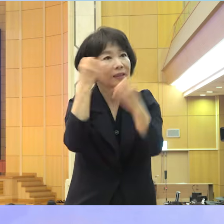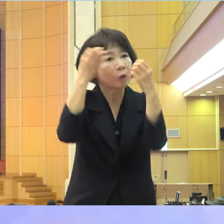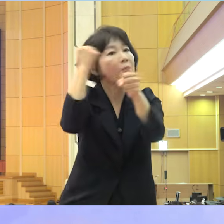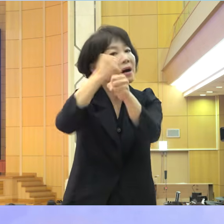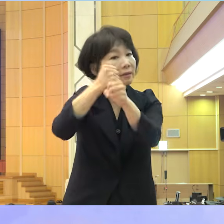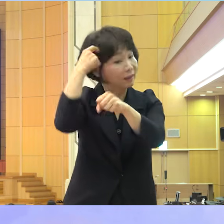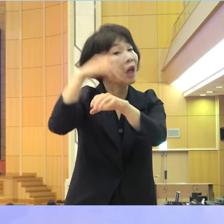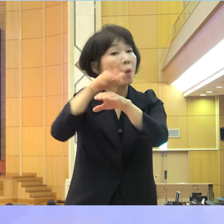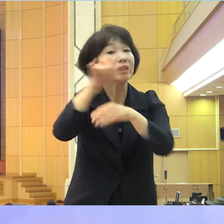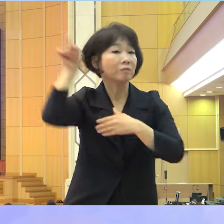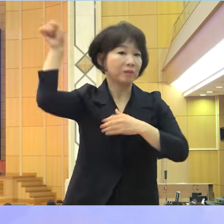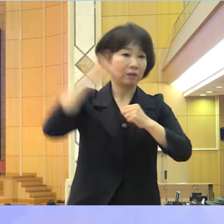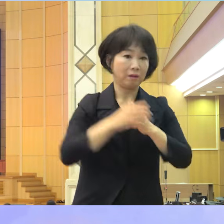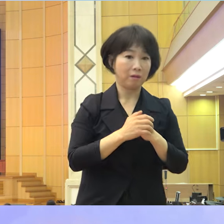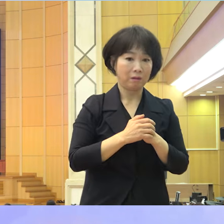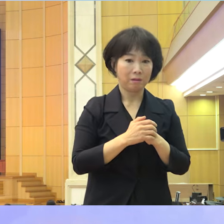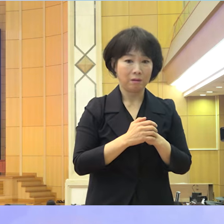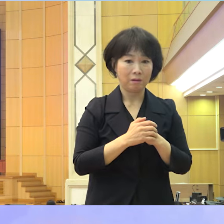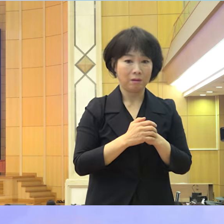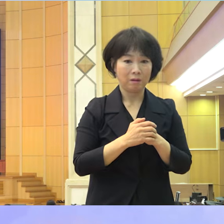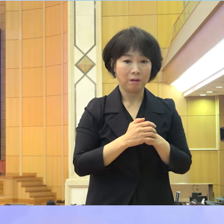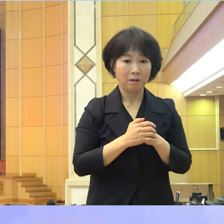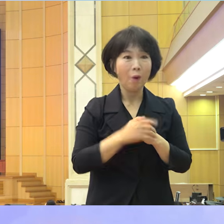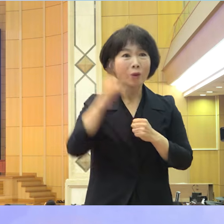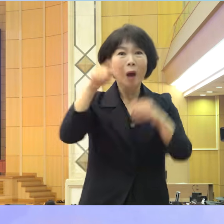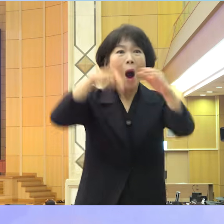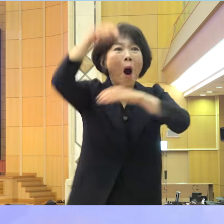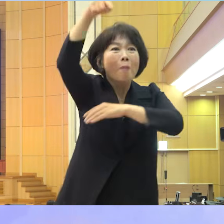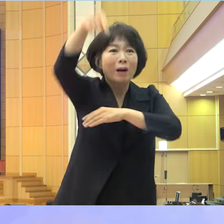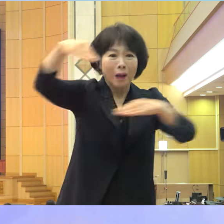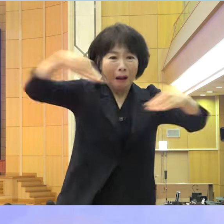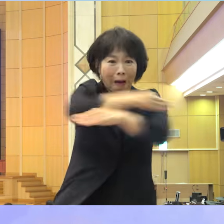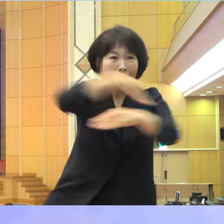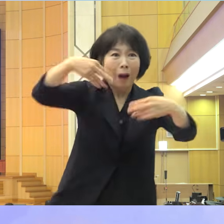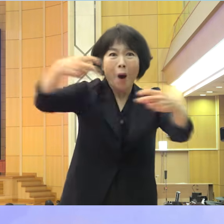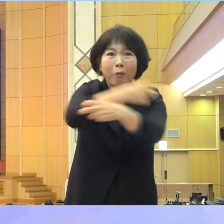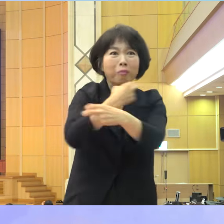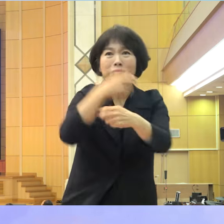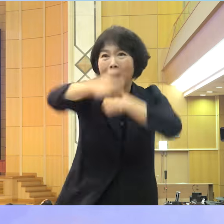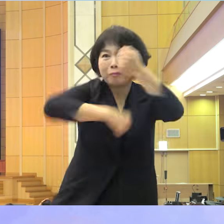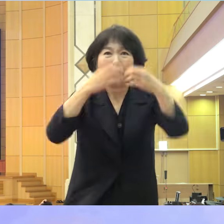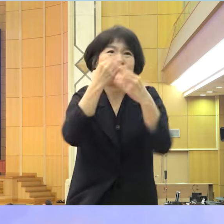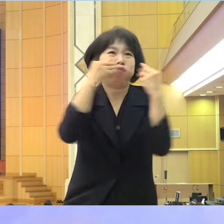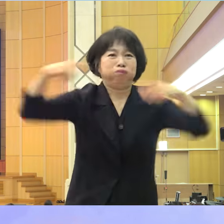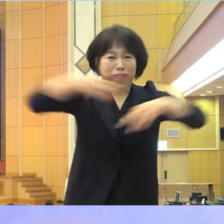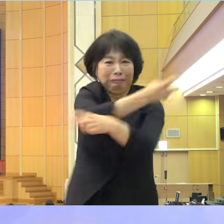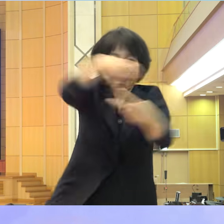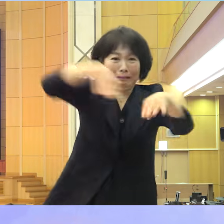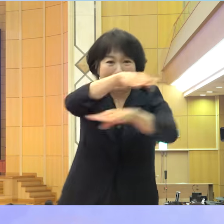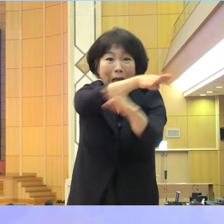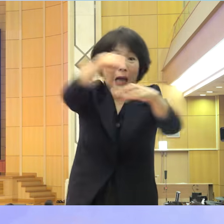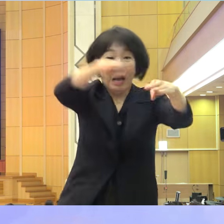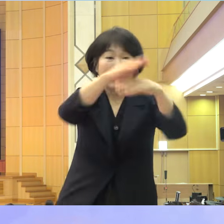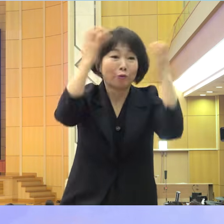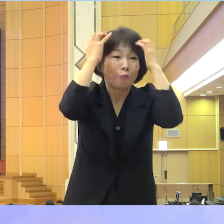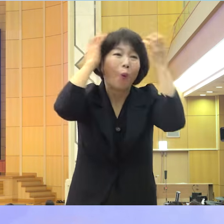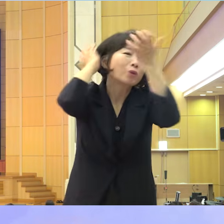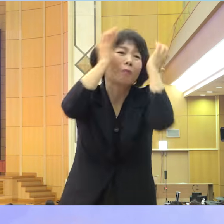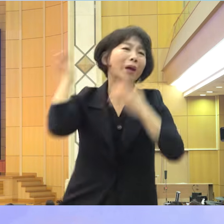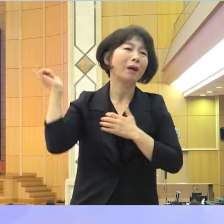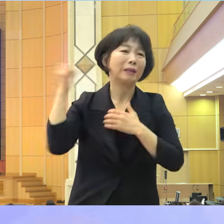한다라고 이 소식통이 여러분에게 전하는 것입니다. 로마서 3장 19절로 가보겠습니다.